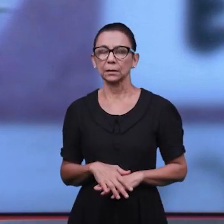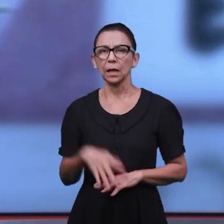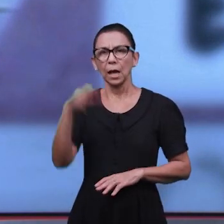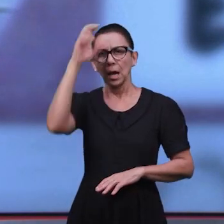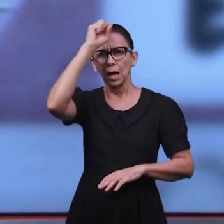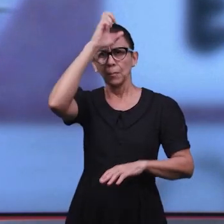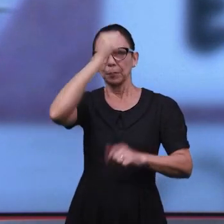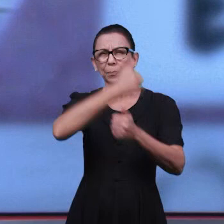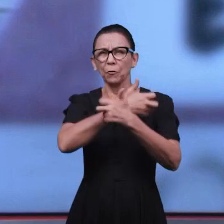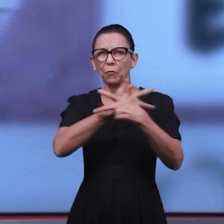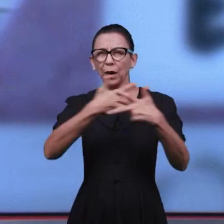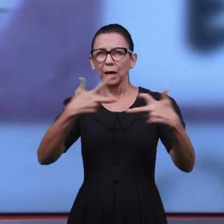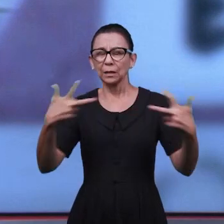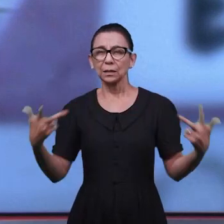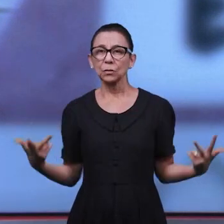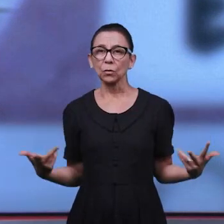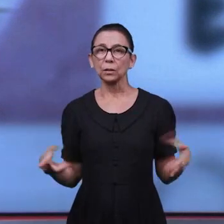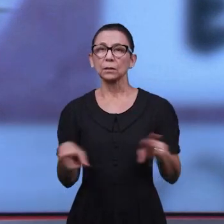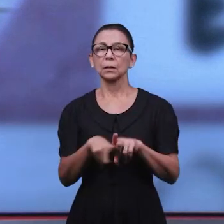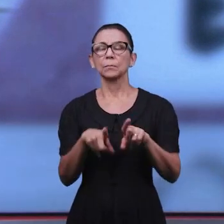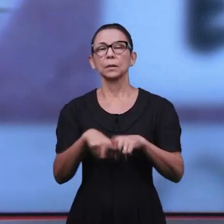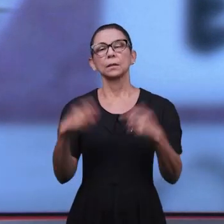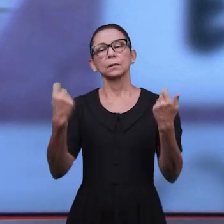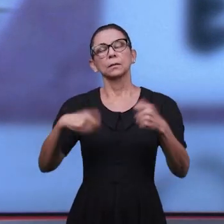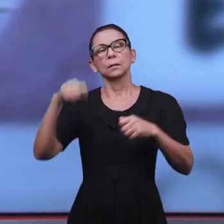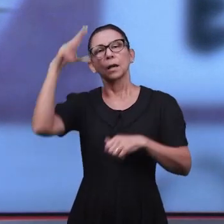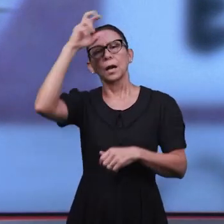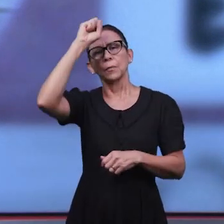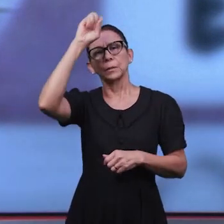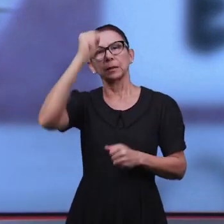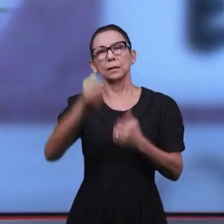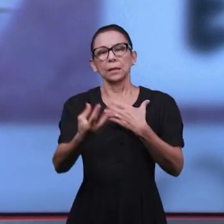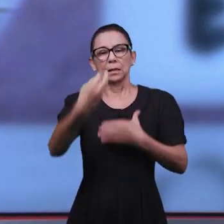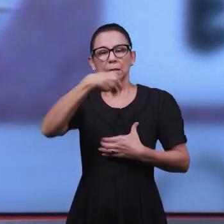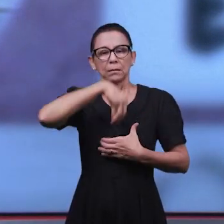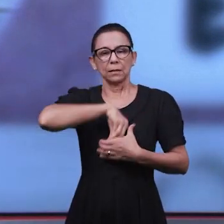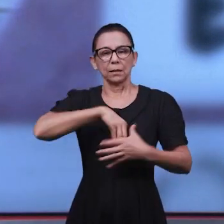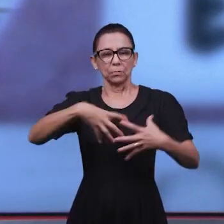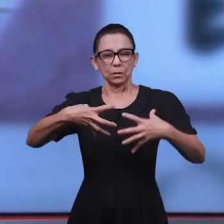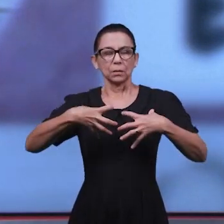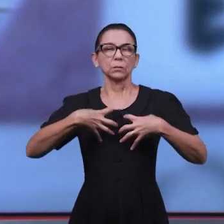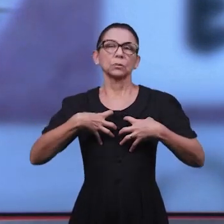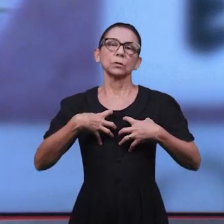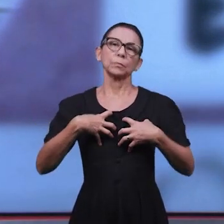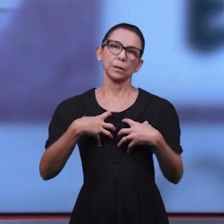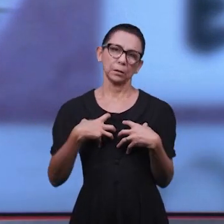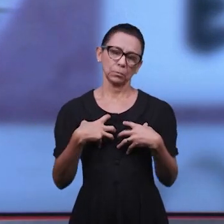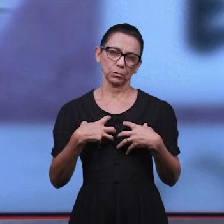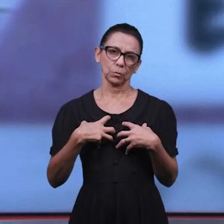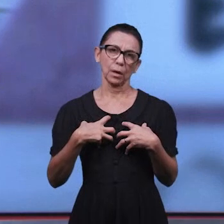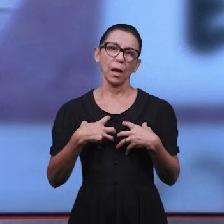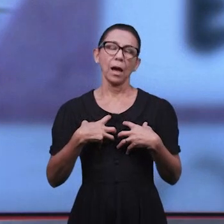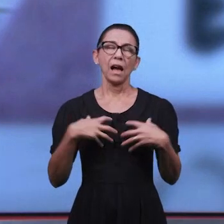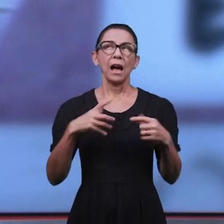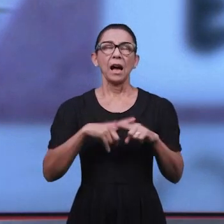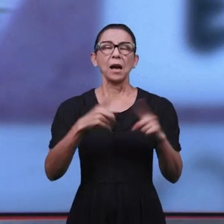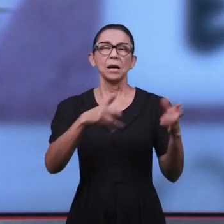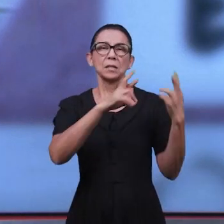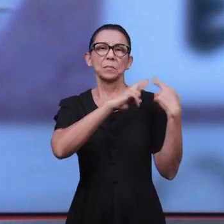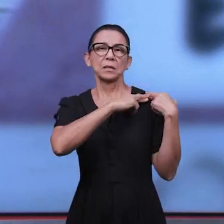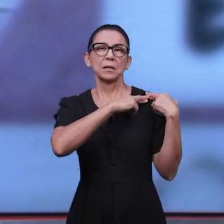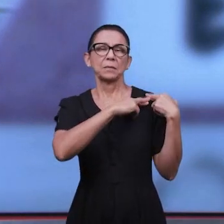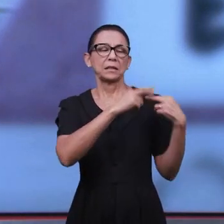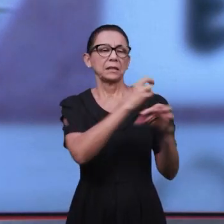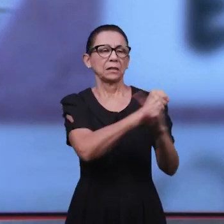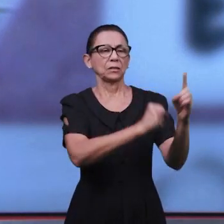ont besoin aussi de comprendre le monde intérieur. Et nous ne pouvons pas déléguer cet enseignement à la société,